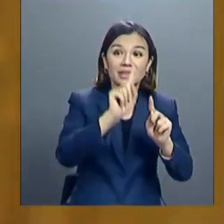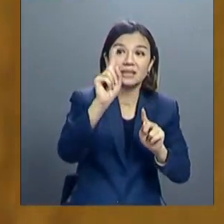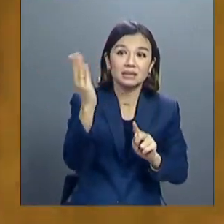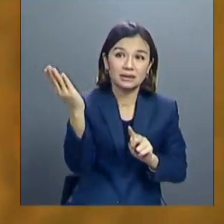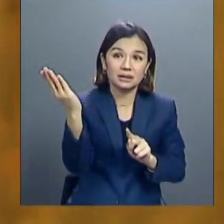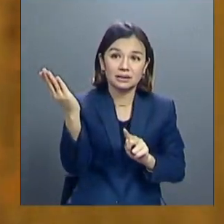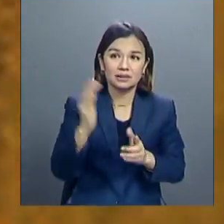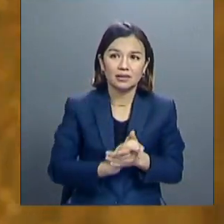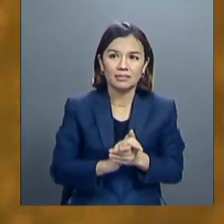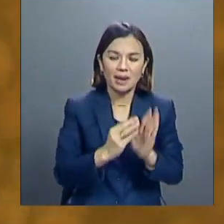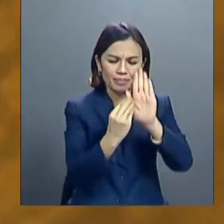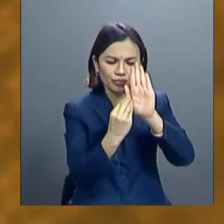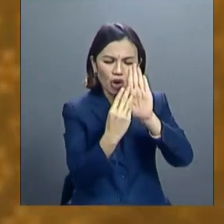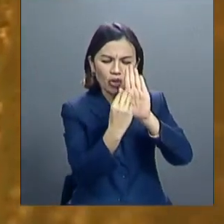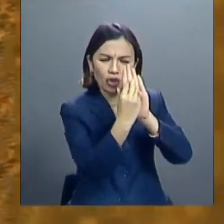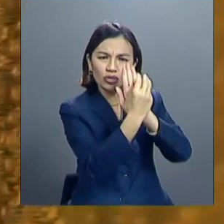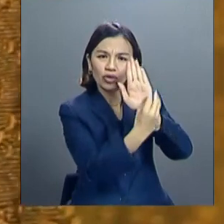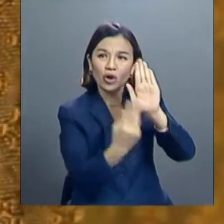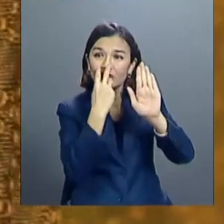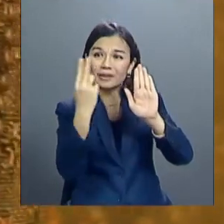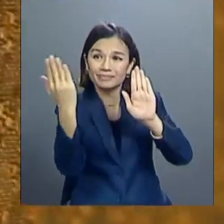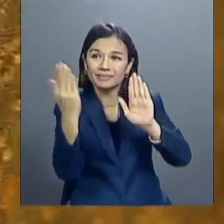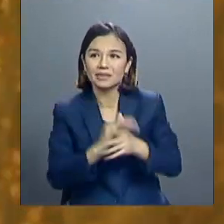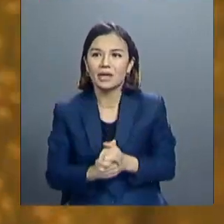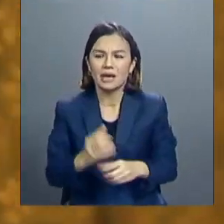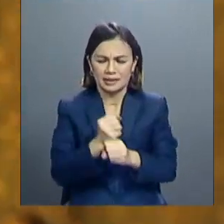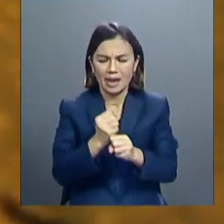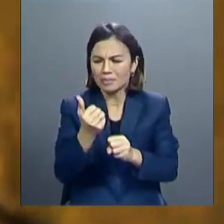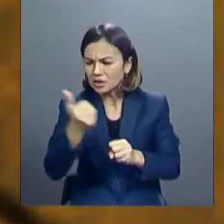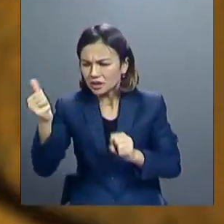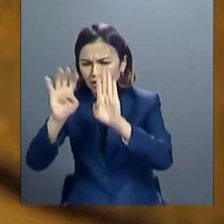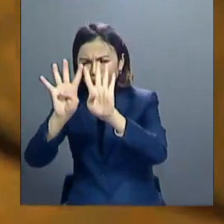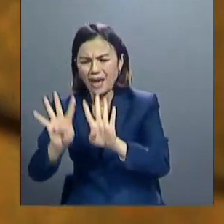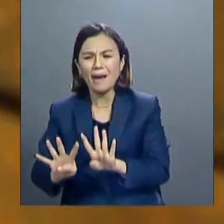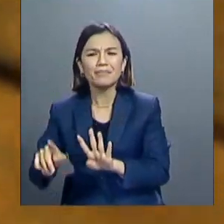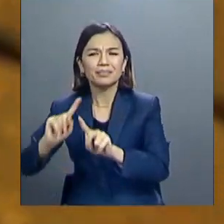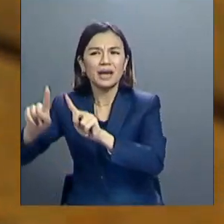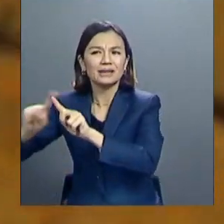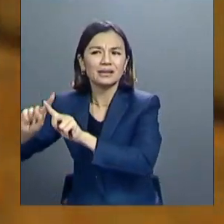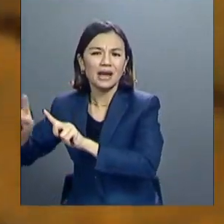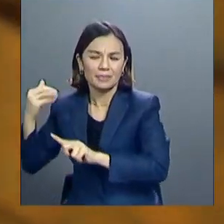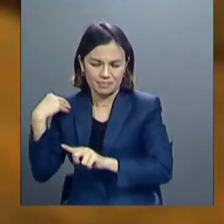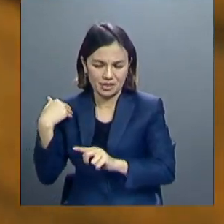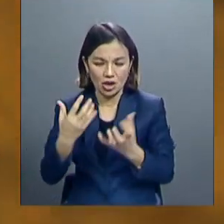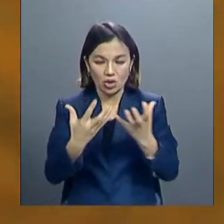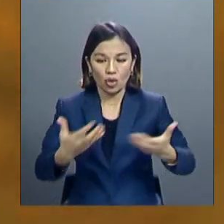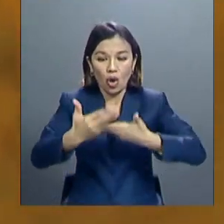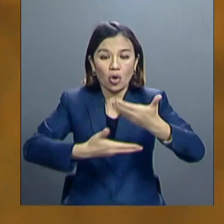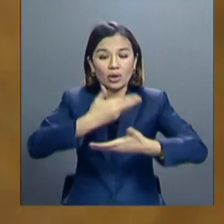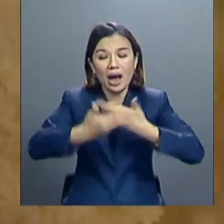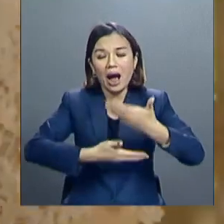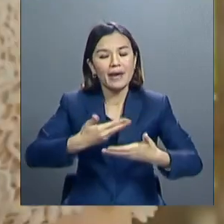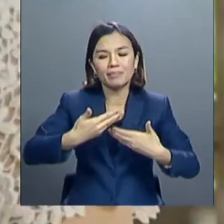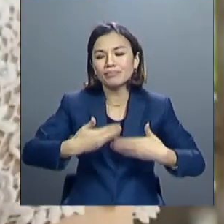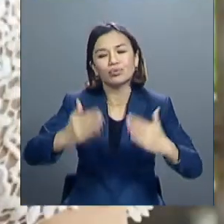เป็นดอกมีอยู่2ลายที่เป็นลายของตัวเองแต่ก็ทำลายอยู่ค่ะเพราะเป็นลายดั้งเดิมสินค้าเราจะขายเรื่อยๆขายได้เรื่อย